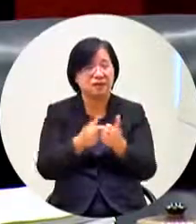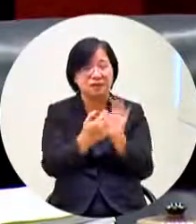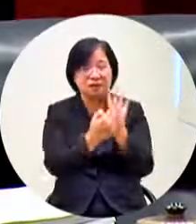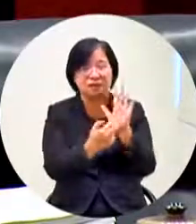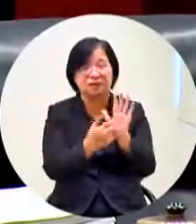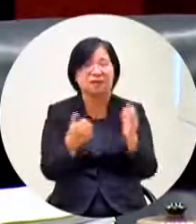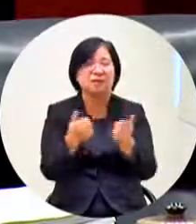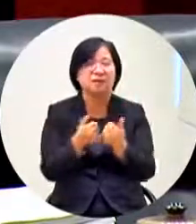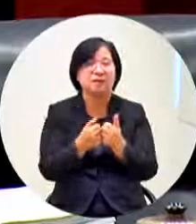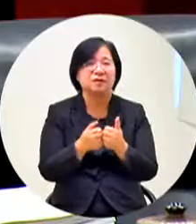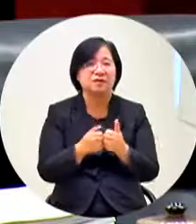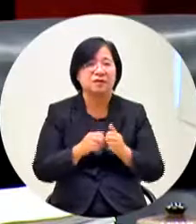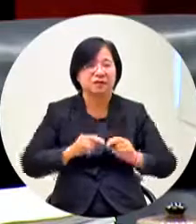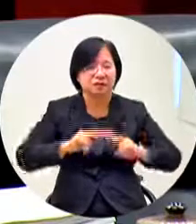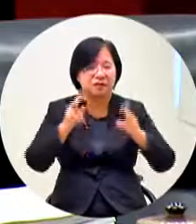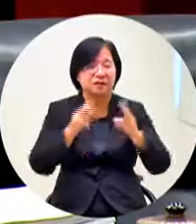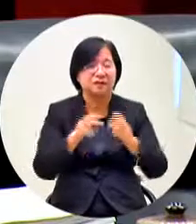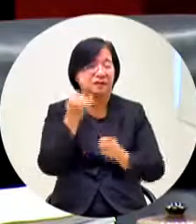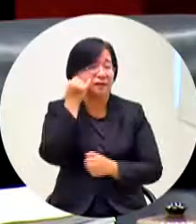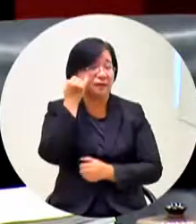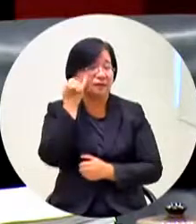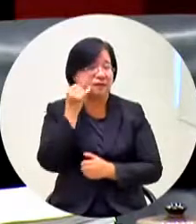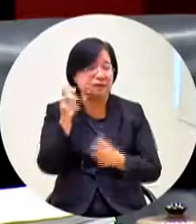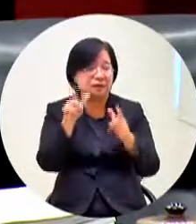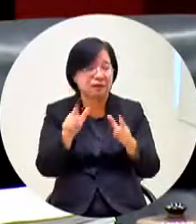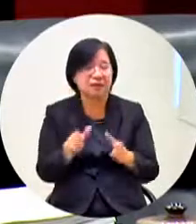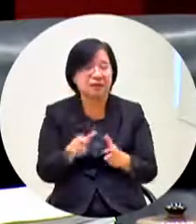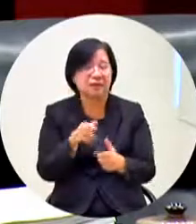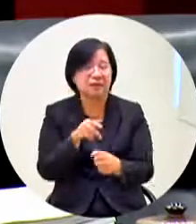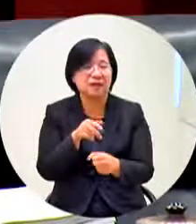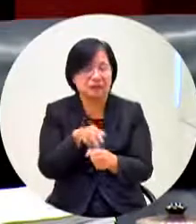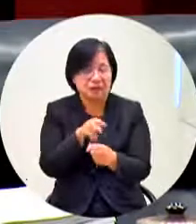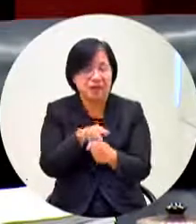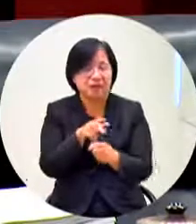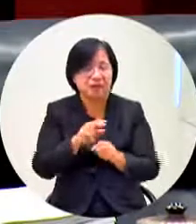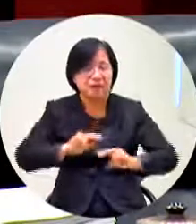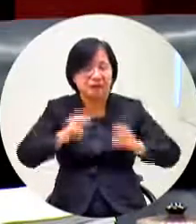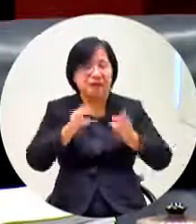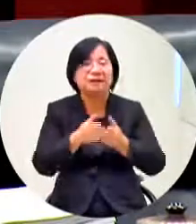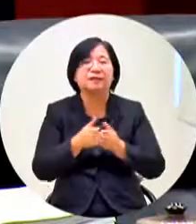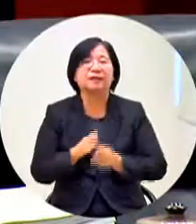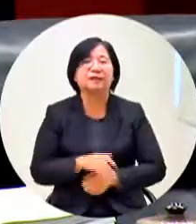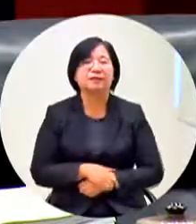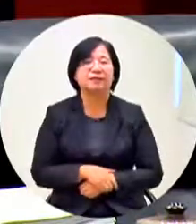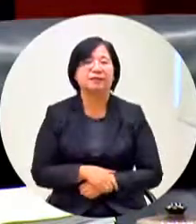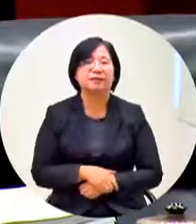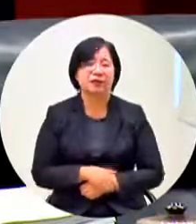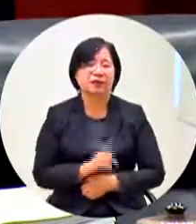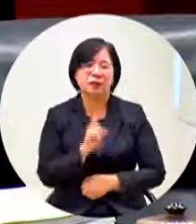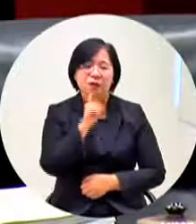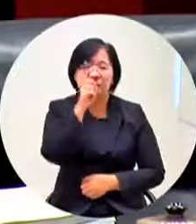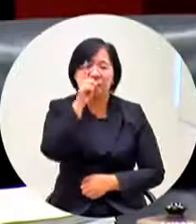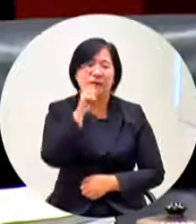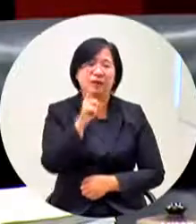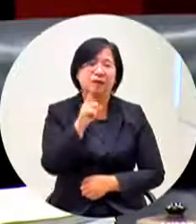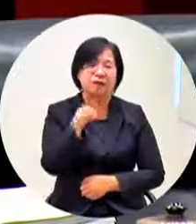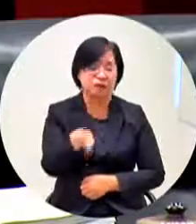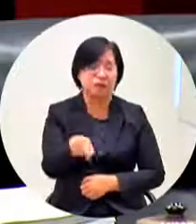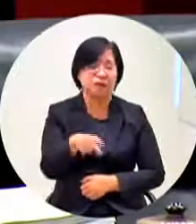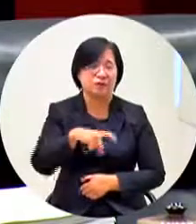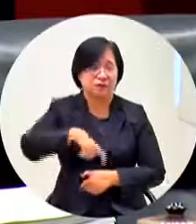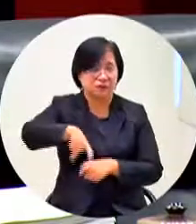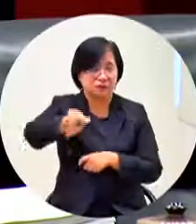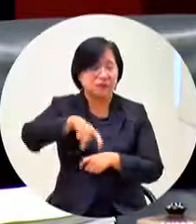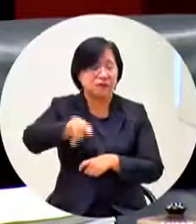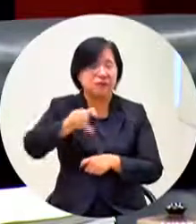面这个紫色的碉堡公园。所以前面也做好了，碉堡公园也要做了，就是唯独还是漏掉这一块。但是这